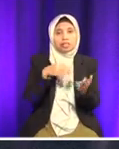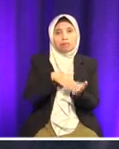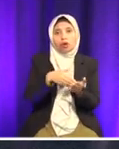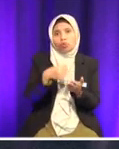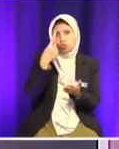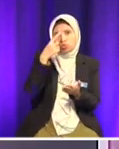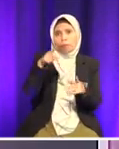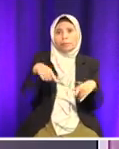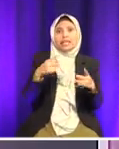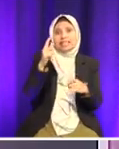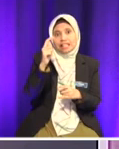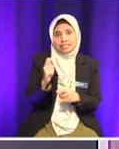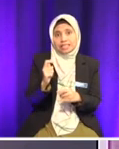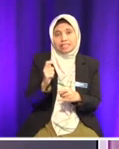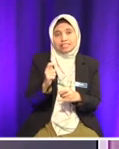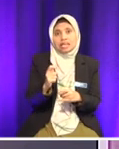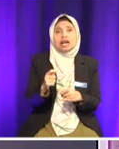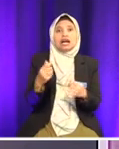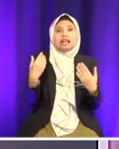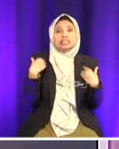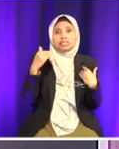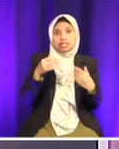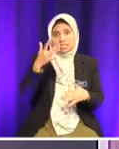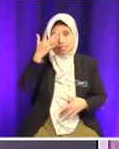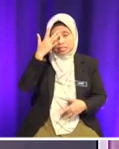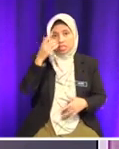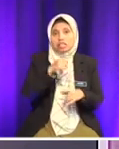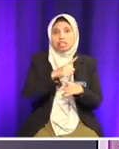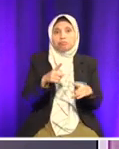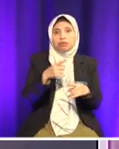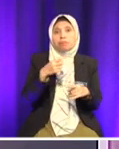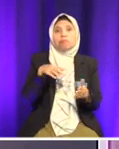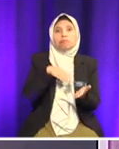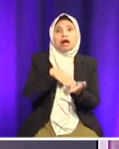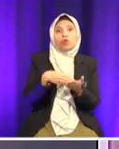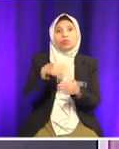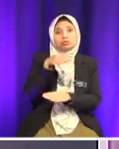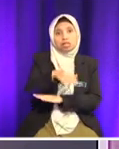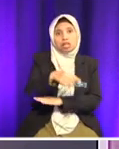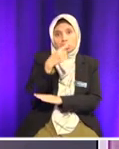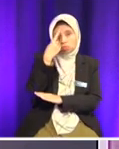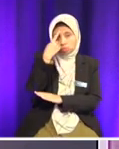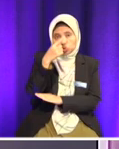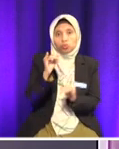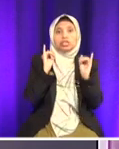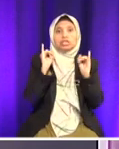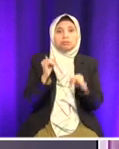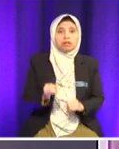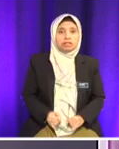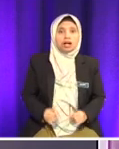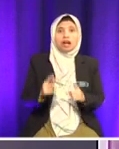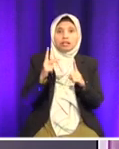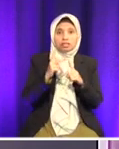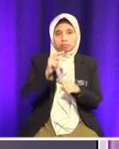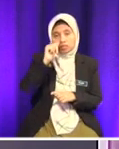karena sakit tapi ini bangun malam kita untuk beribadah kepada Allah Subhanahu Wa Ta'ala yaitu